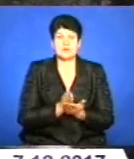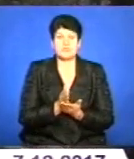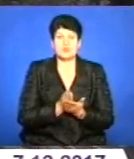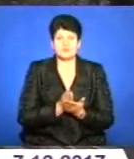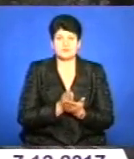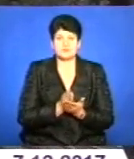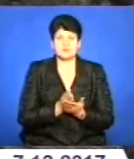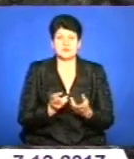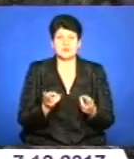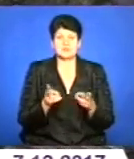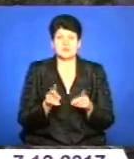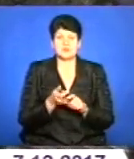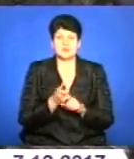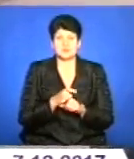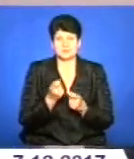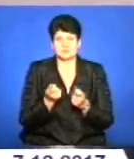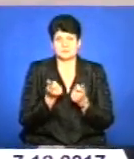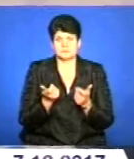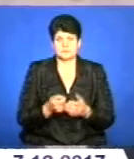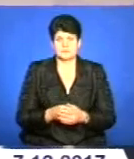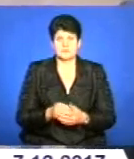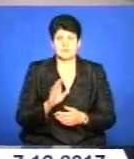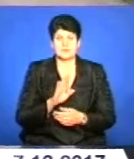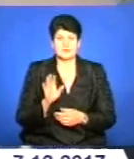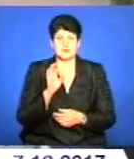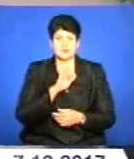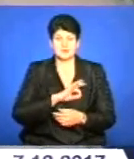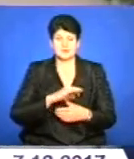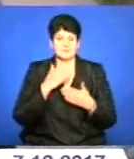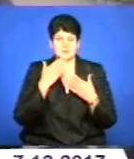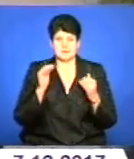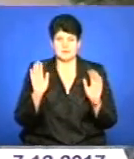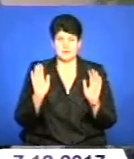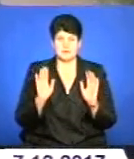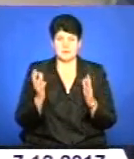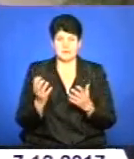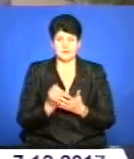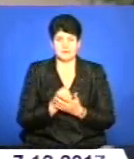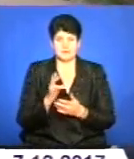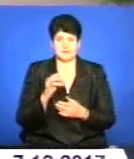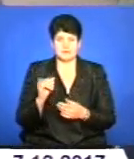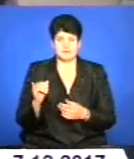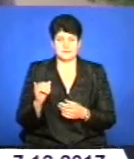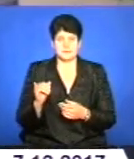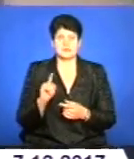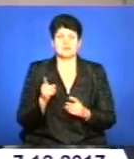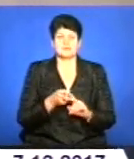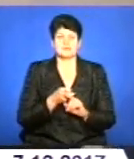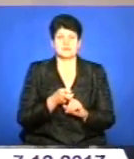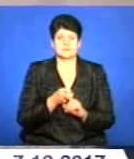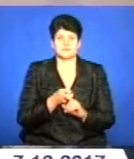послуги, лишаєшся дуже мізер. Не користуємось, не маємо. Не вийшло вам субсидії? Ні. А з чим пов'язано,